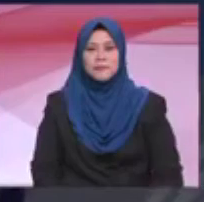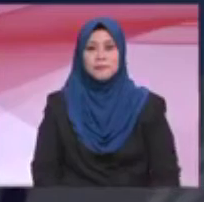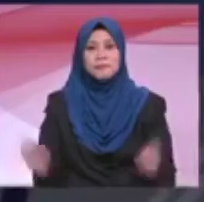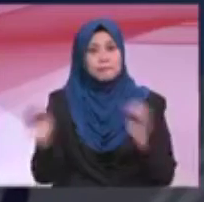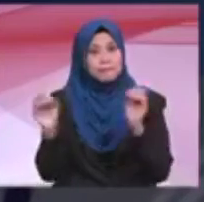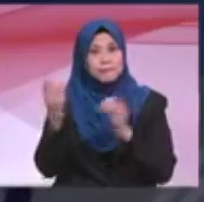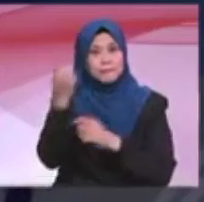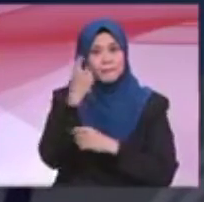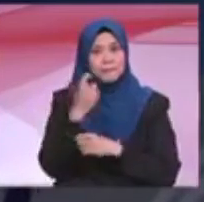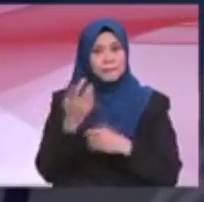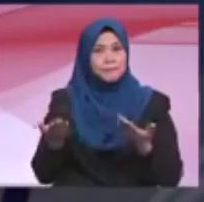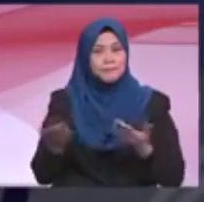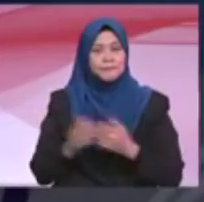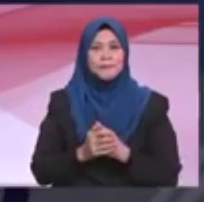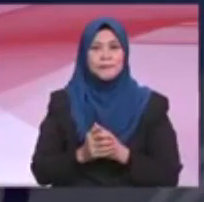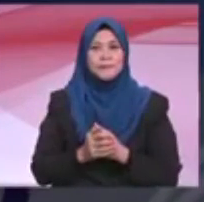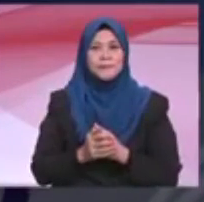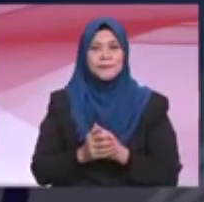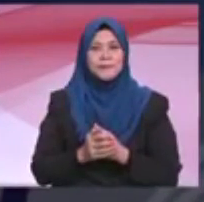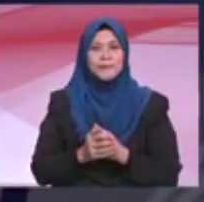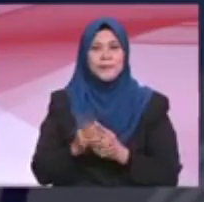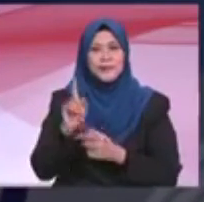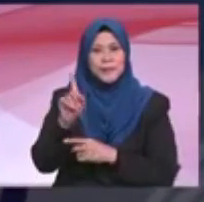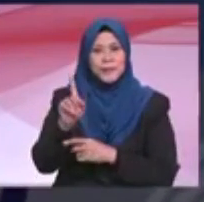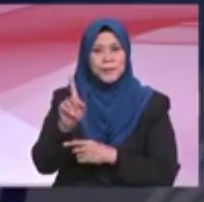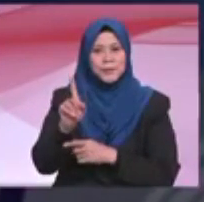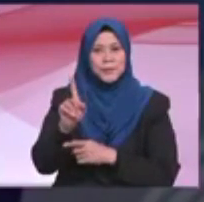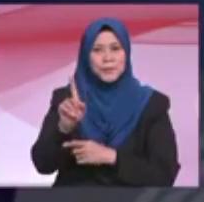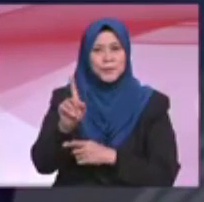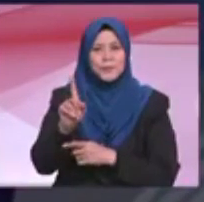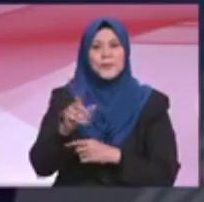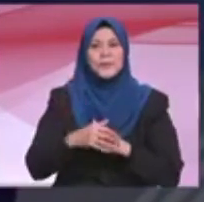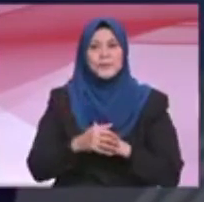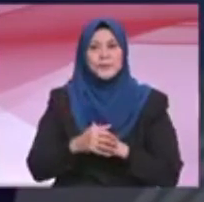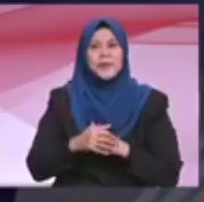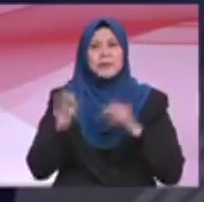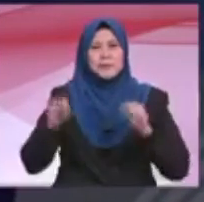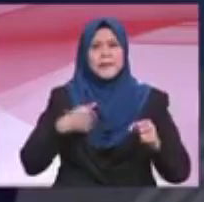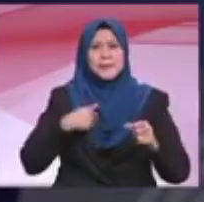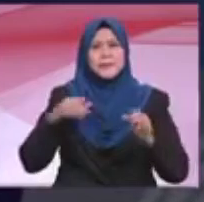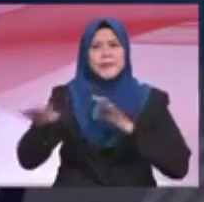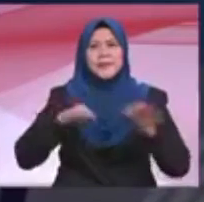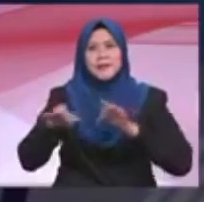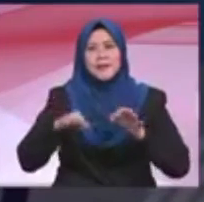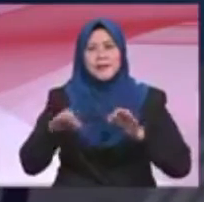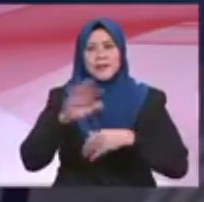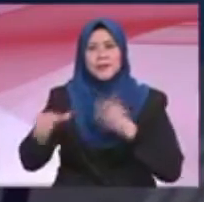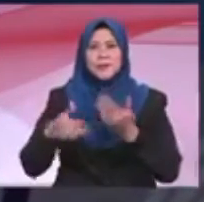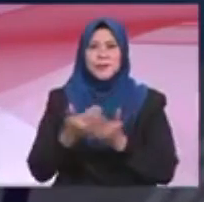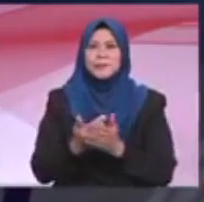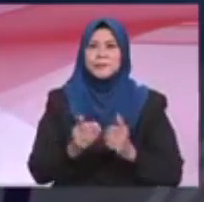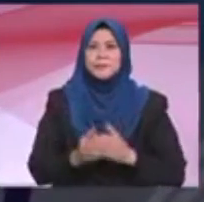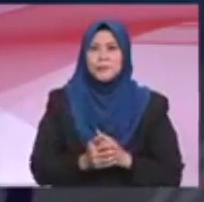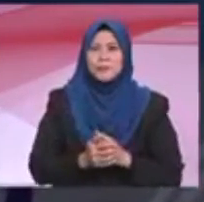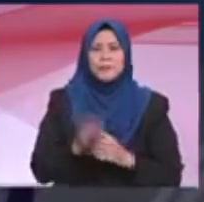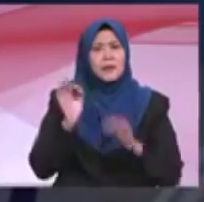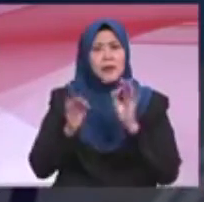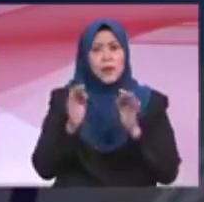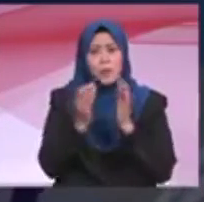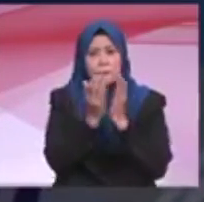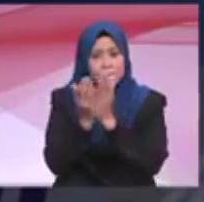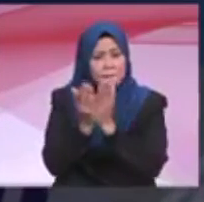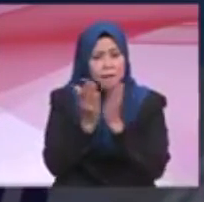Tak ada? Ada satu. Okey, silakan. Selamat tanya tanya sebanyak mungkin. Jadi ya, kita jelaskan semua isu. Selamat tanya. Jika itu